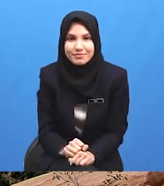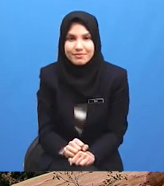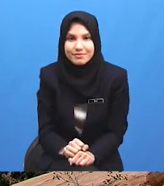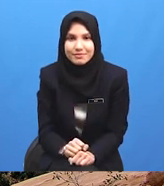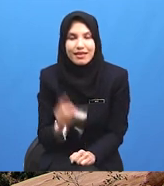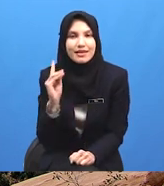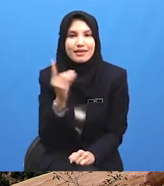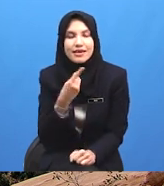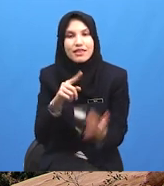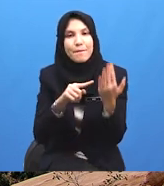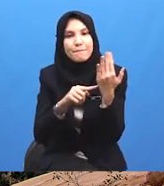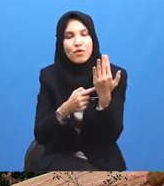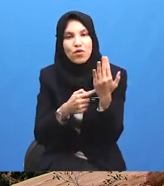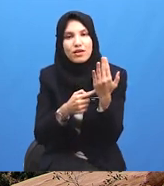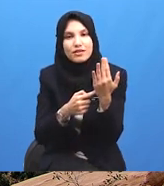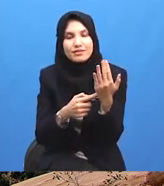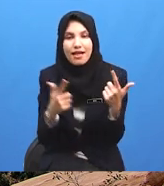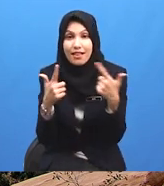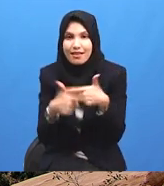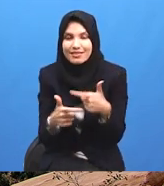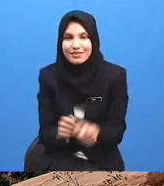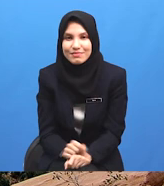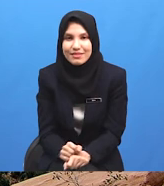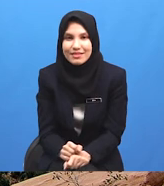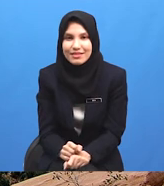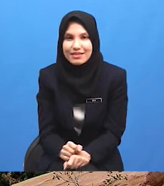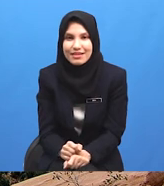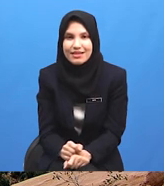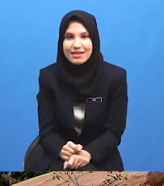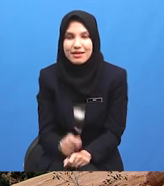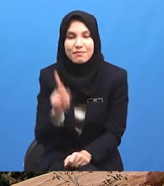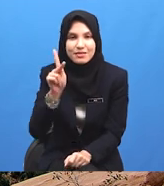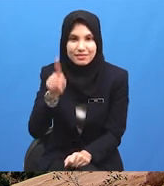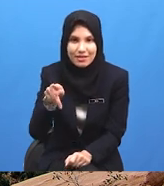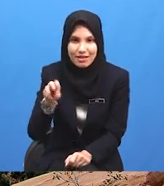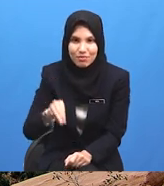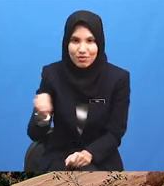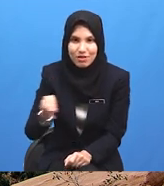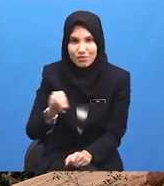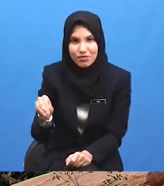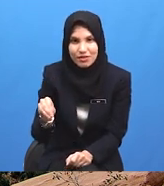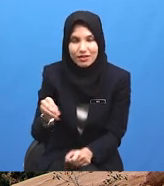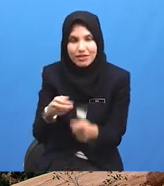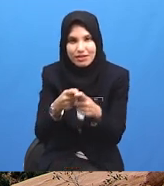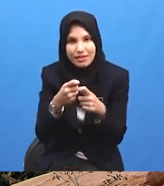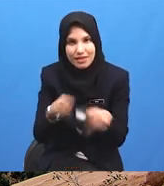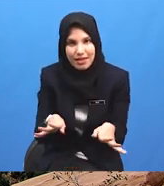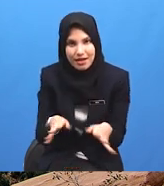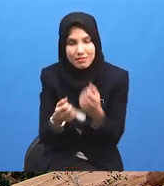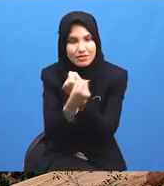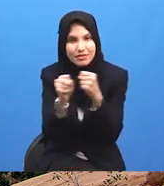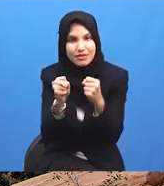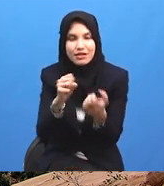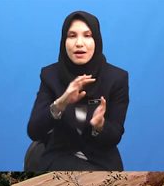mulakan sesi latih tubi. Sila pastikan murid-murid telah menyediakan buku